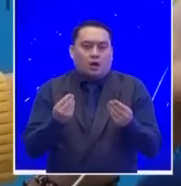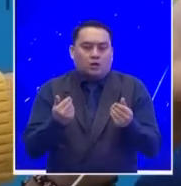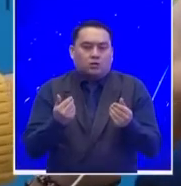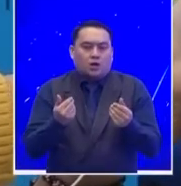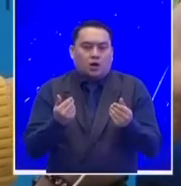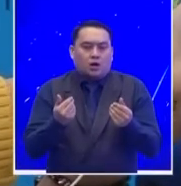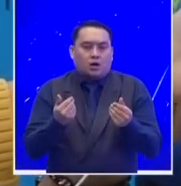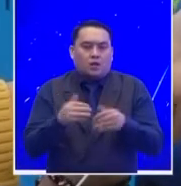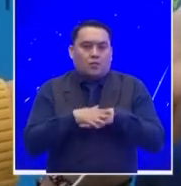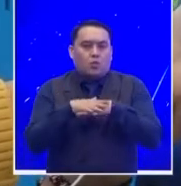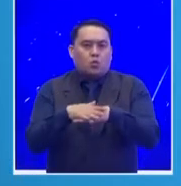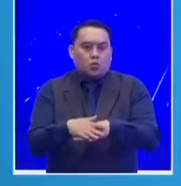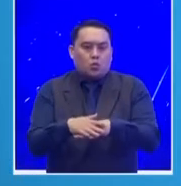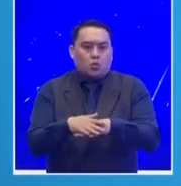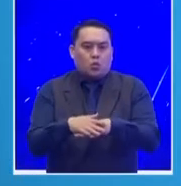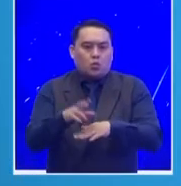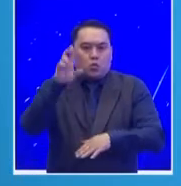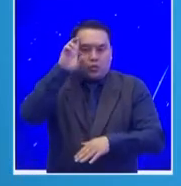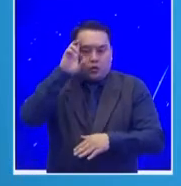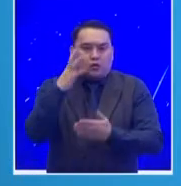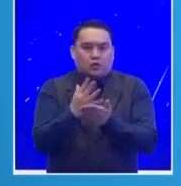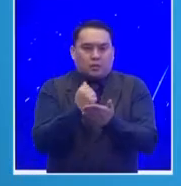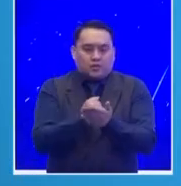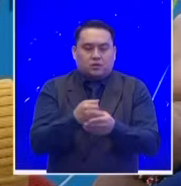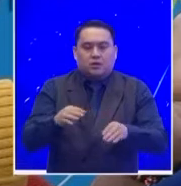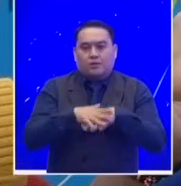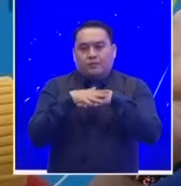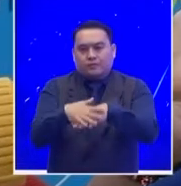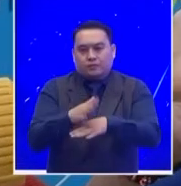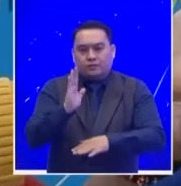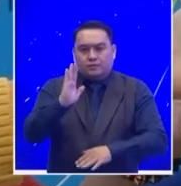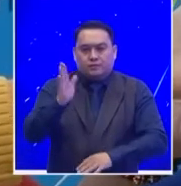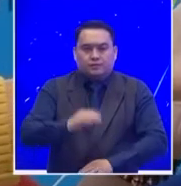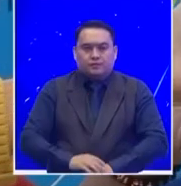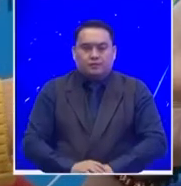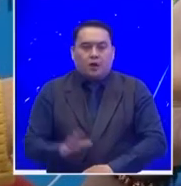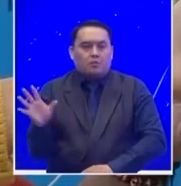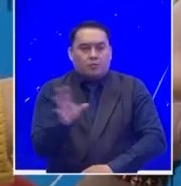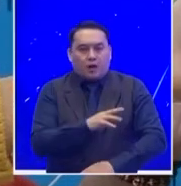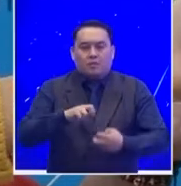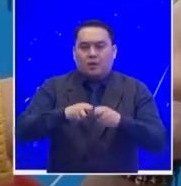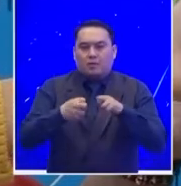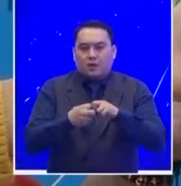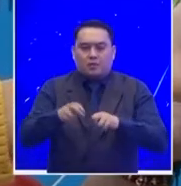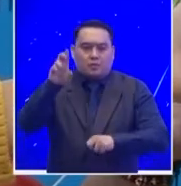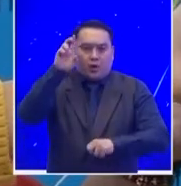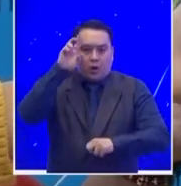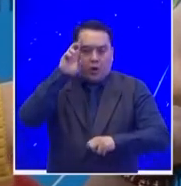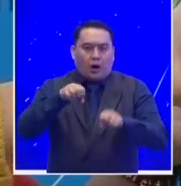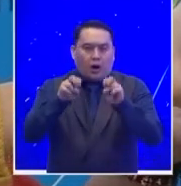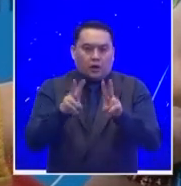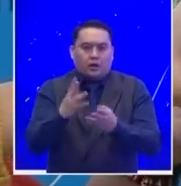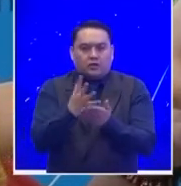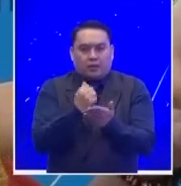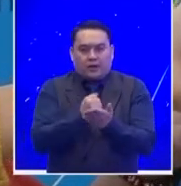жағдай болғанда ол үкіметтің резервінен бөлінетін болады. Осы жағдайда байланысты мәселенің барлығы үкіметтің арнайы резерві